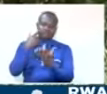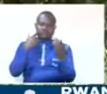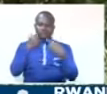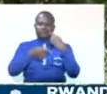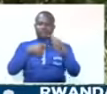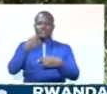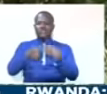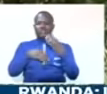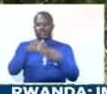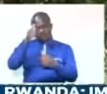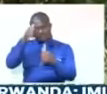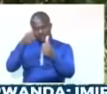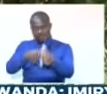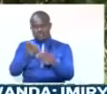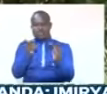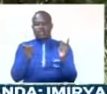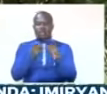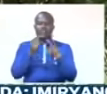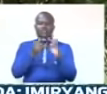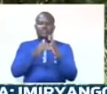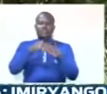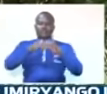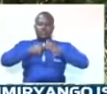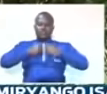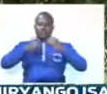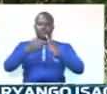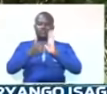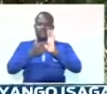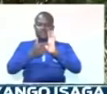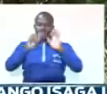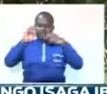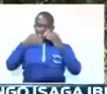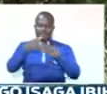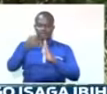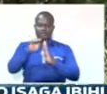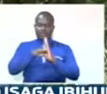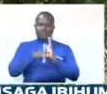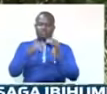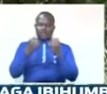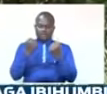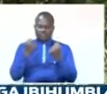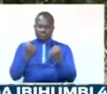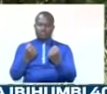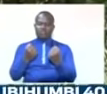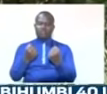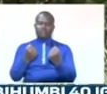zikomeza gukurikizwa ahantu hose ndetse no mu Rwanda bigaragara rero ko ariyo gahunda ihamye navuga